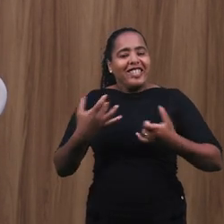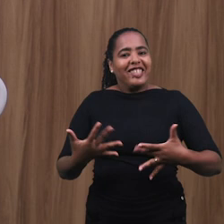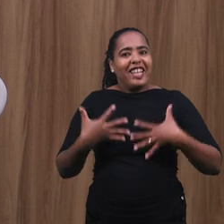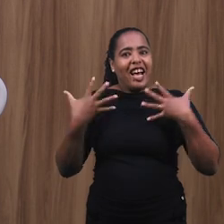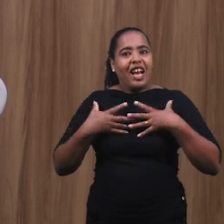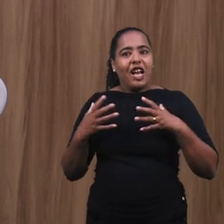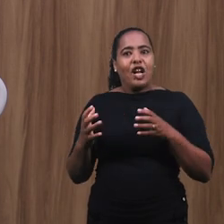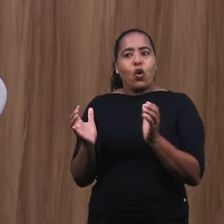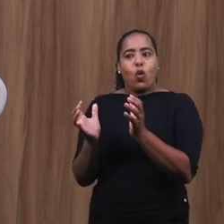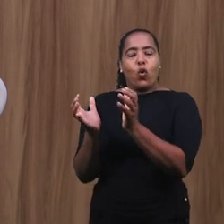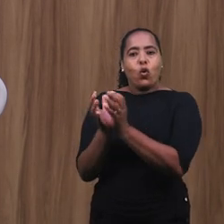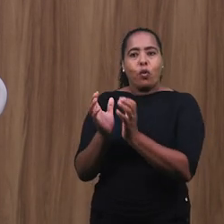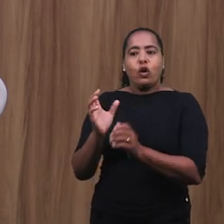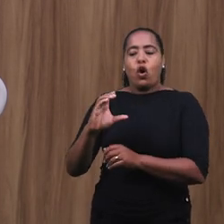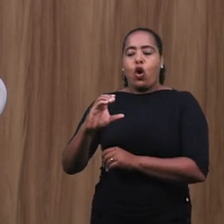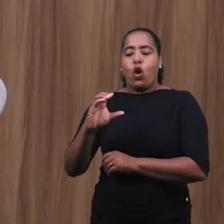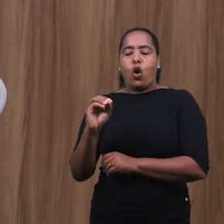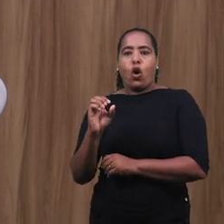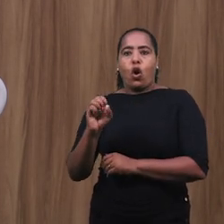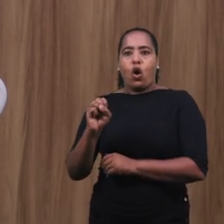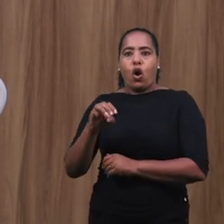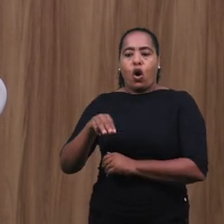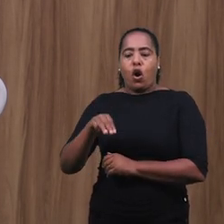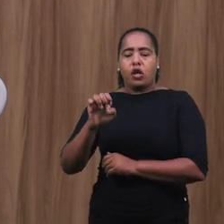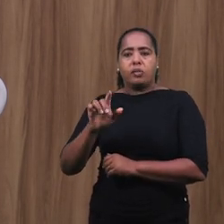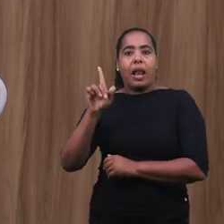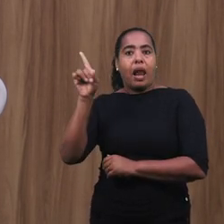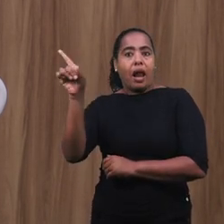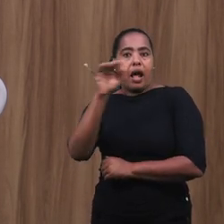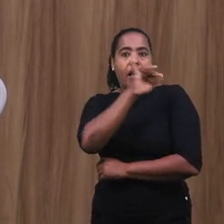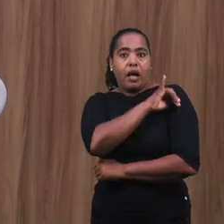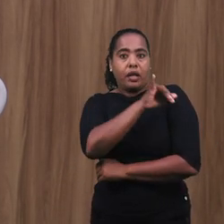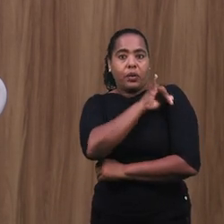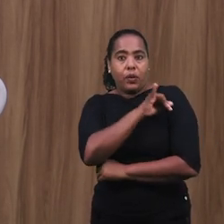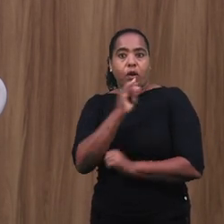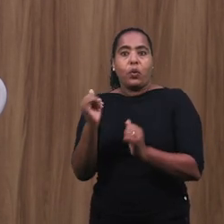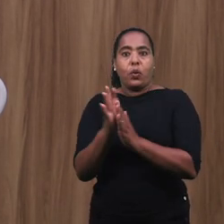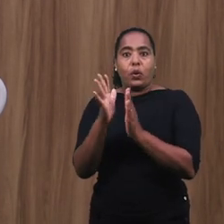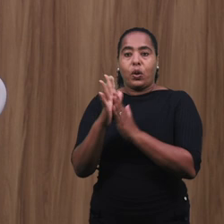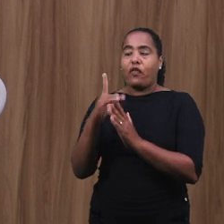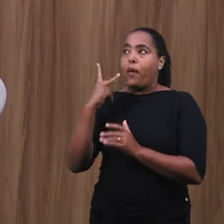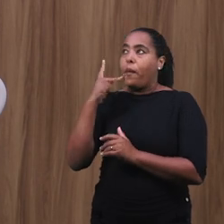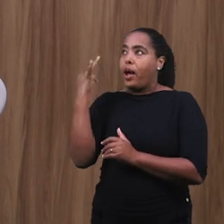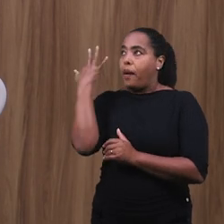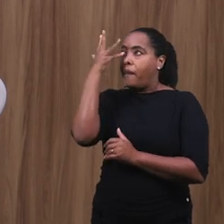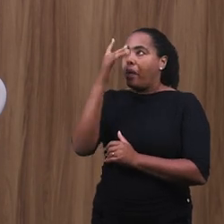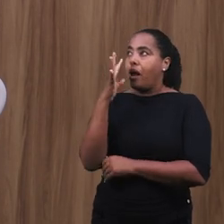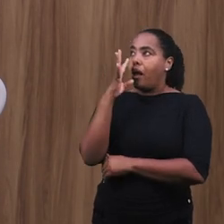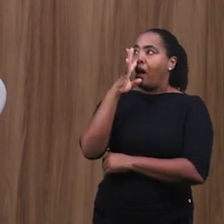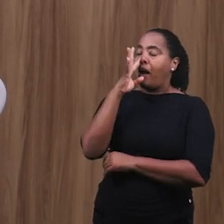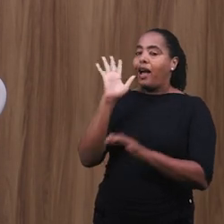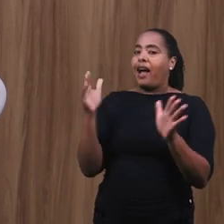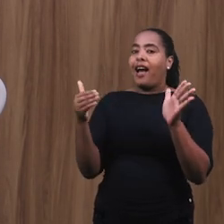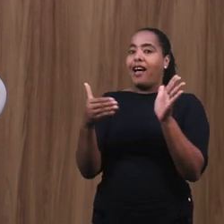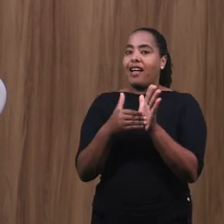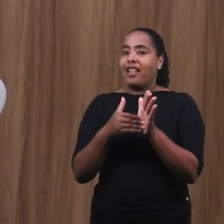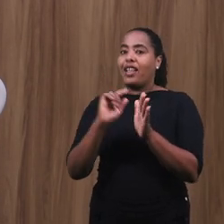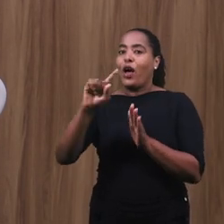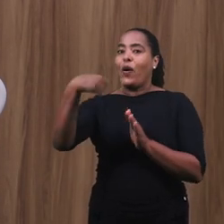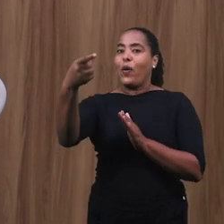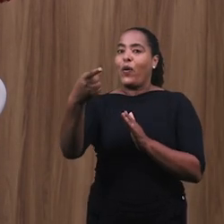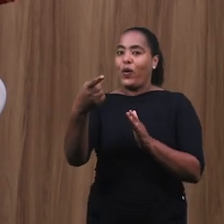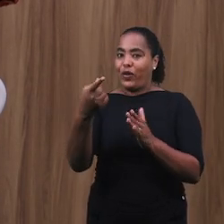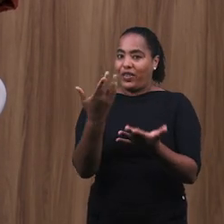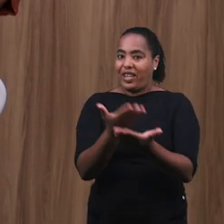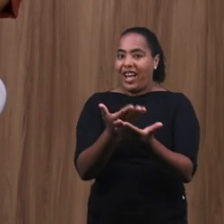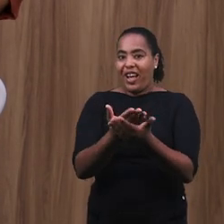de Cosmo au Rio de Janeiro, avec la louange Père da beauté m'admire. Jusqu'à la prochaine étude et à Até a tous la próxima paix du aula